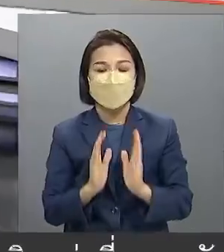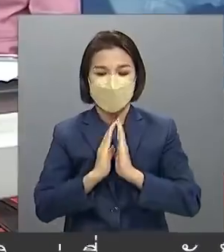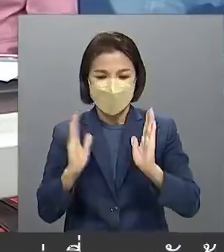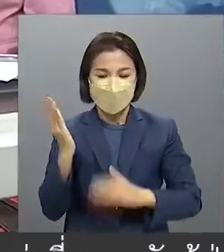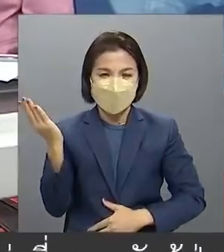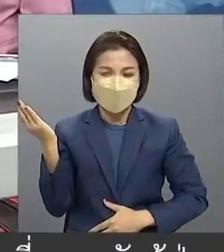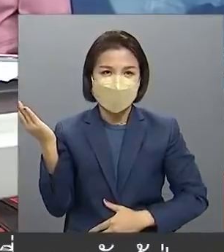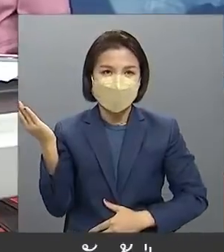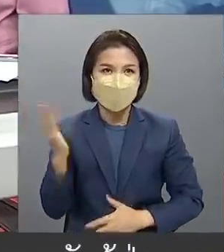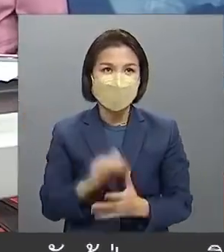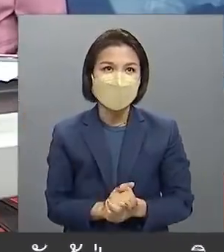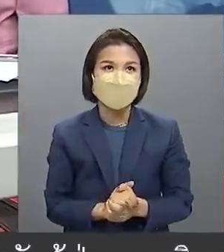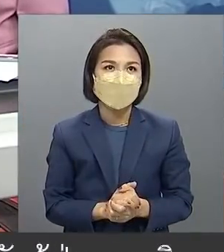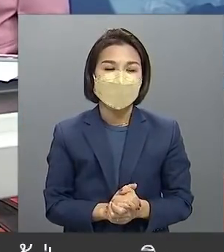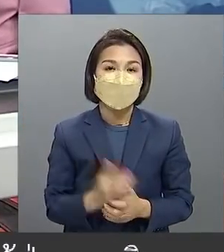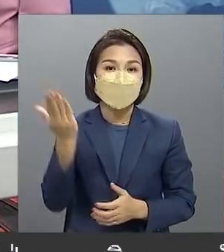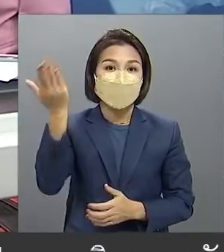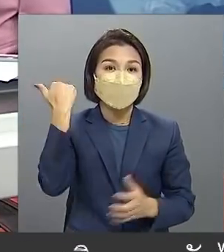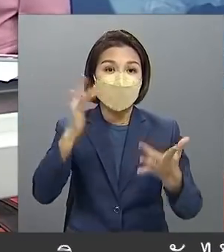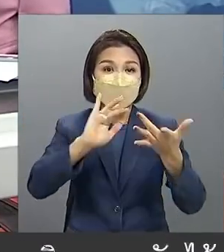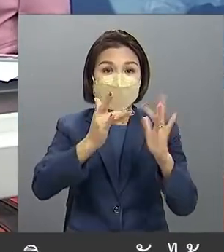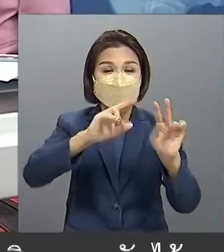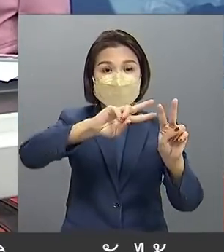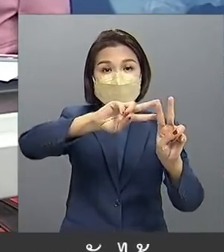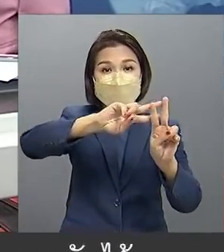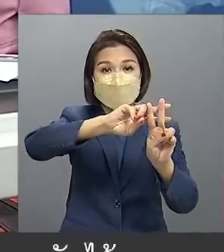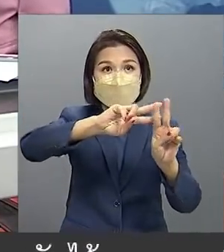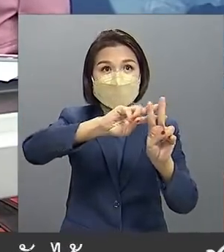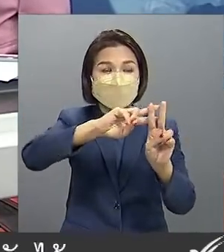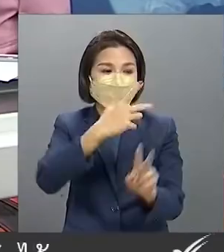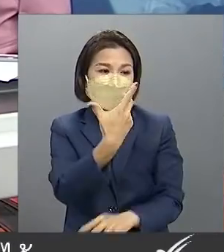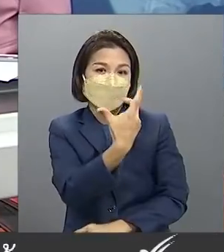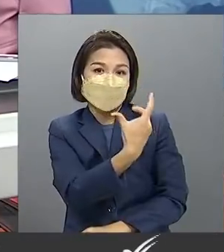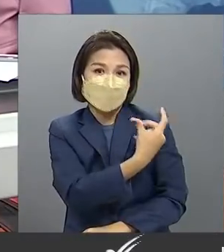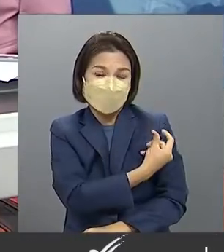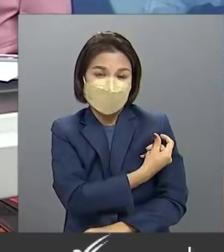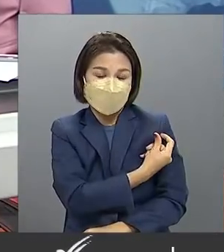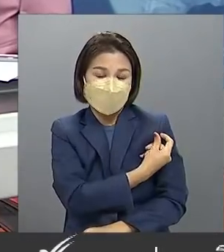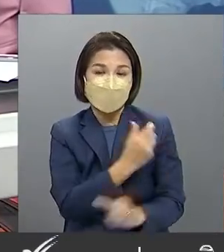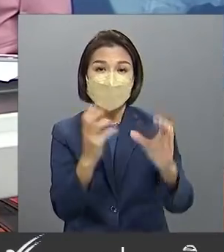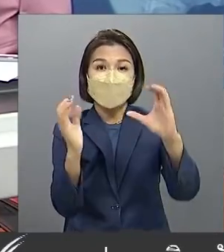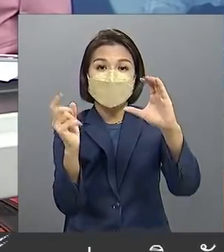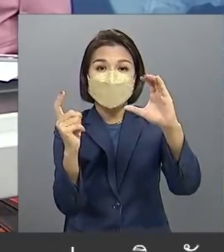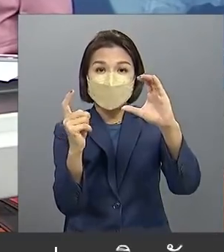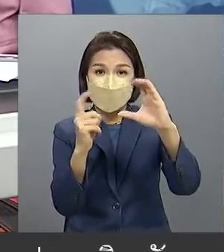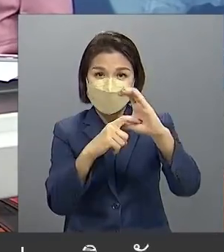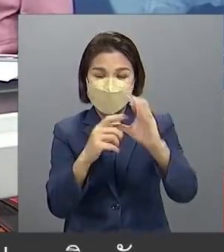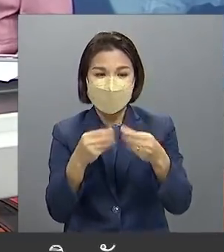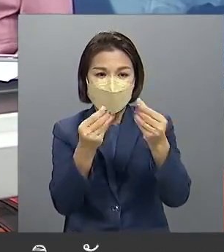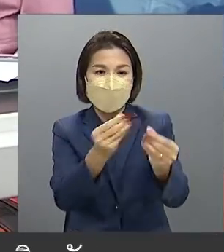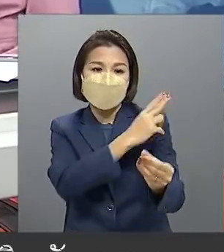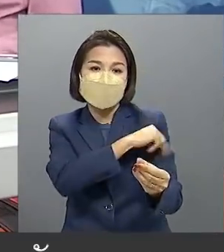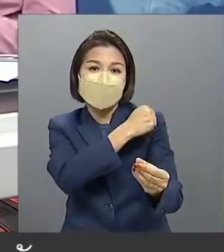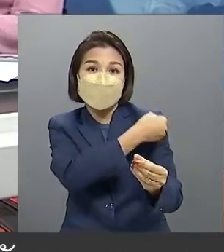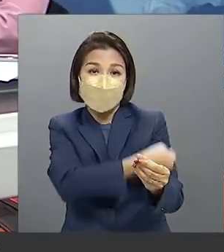นะคะเมื่อวานนี้ในโลกออนไลน์แฮชแท็กฉีดไฟเซอร์ให้กับบุคลากรทางการแพทย์ก็กลายเป็นแฮชแท็กที่ร้อนแรงบนทวิตเตอร์ติด